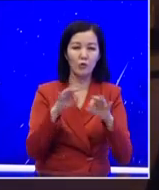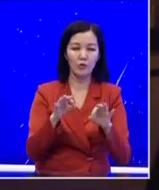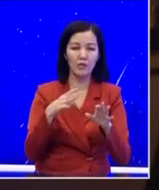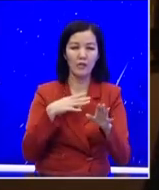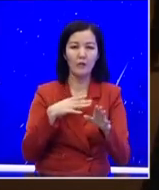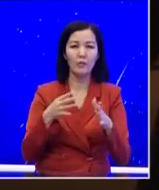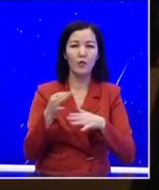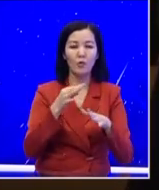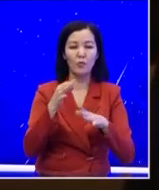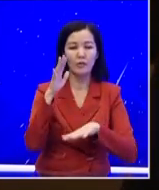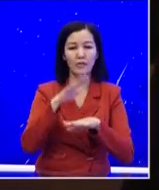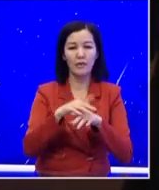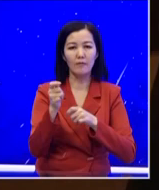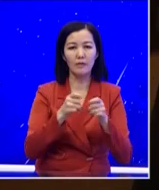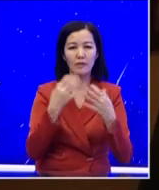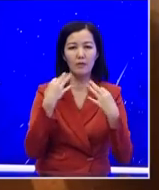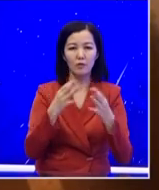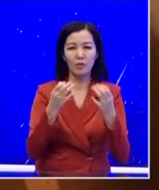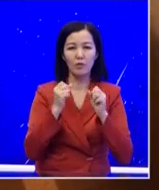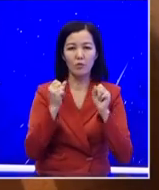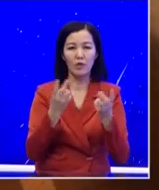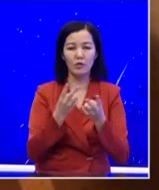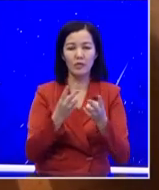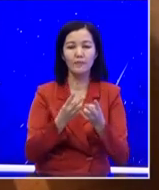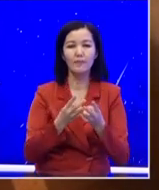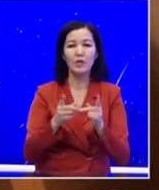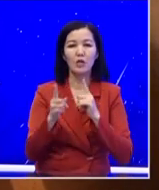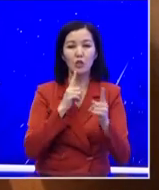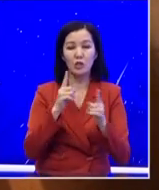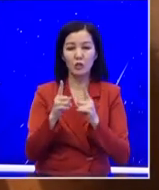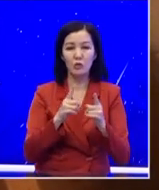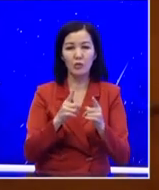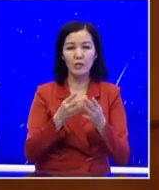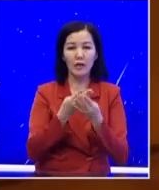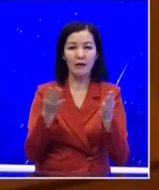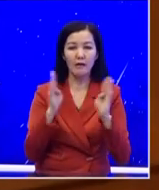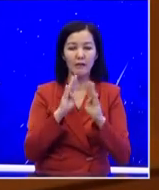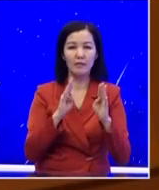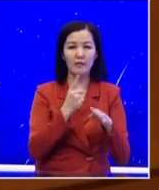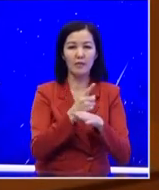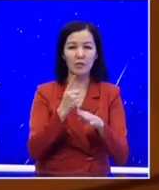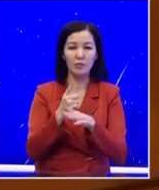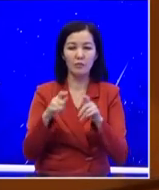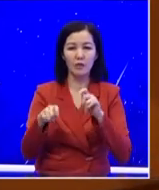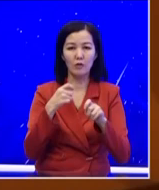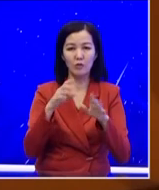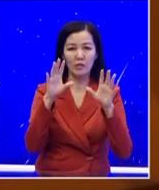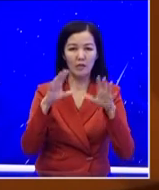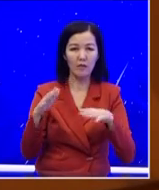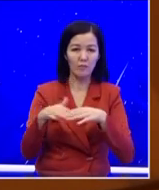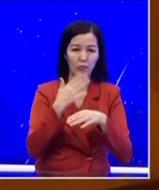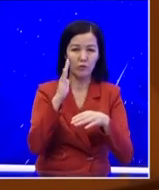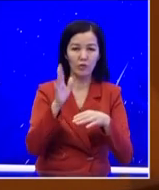әкімдігінен арнай анықтама алуы қажет. Жиын соңында мамандар карантин режимін бұзғандар заң бойынша жауапқа